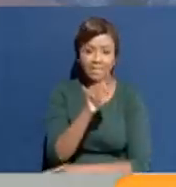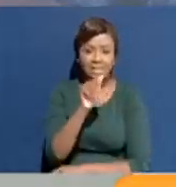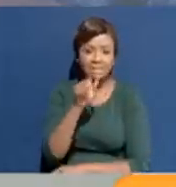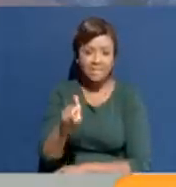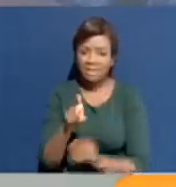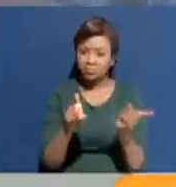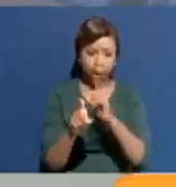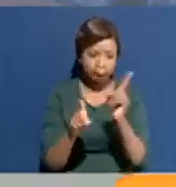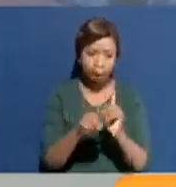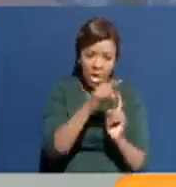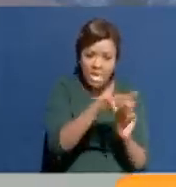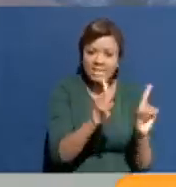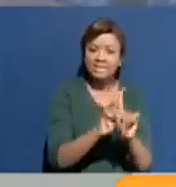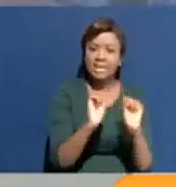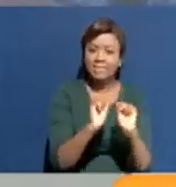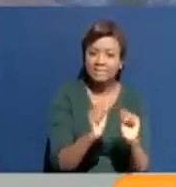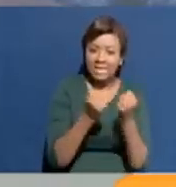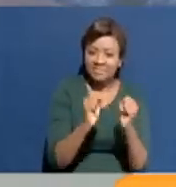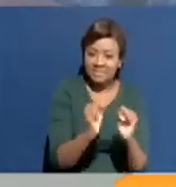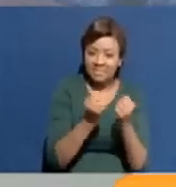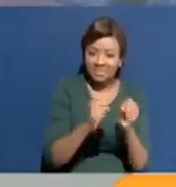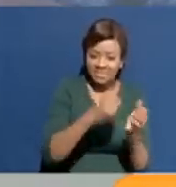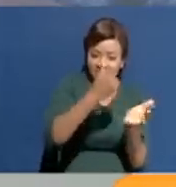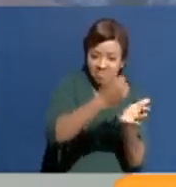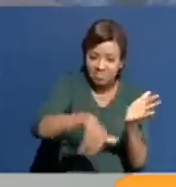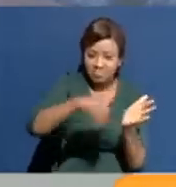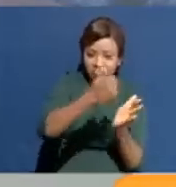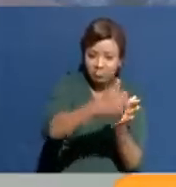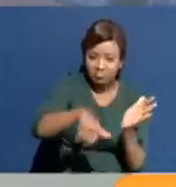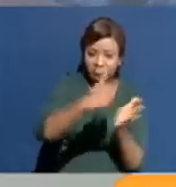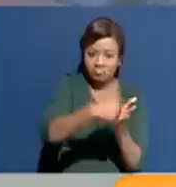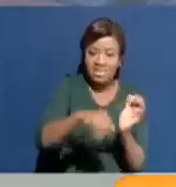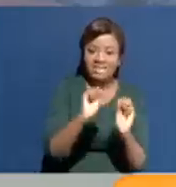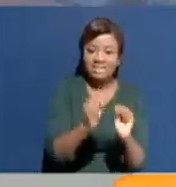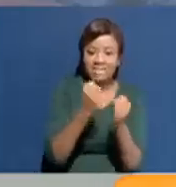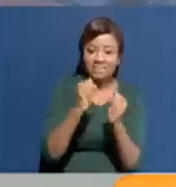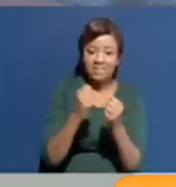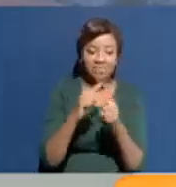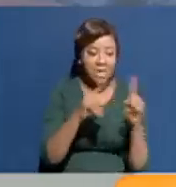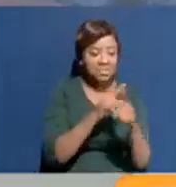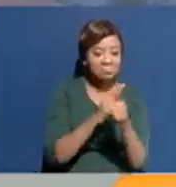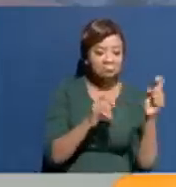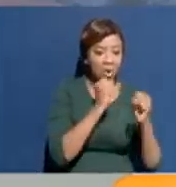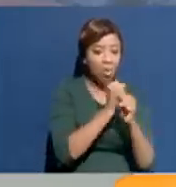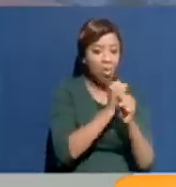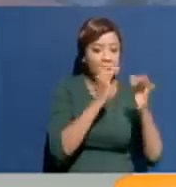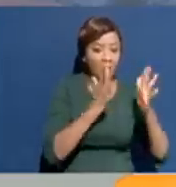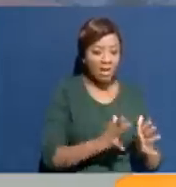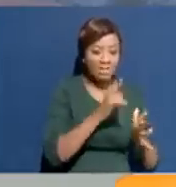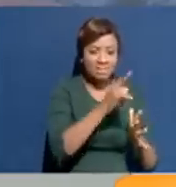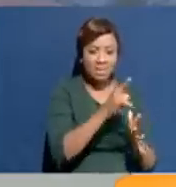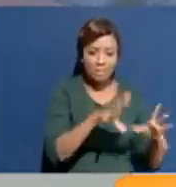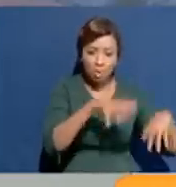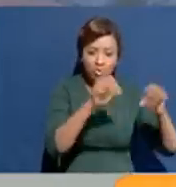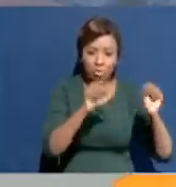wanasaidia mahasla kuweza kumiliki nyumba. Aidha, Rais Ruto amewakashifu waajiri wanaopinga mpango huo akisema kuwa pesa hizo zitawafaidi